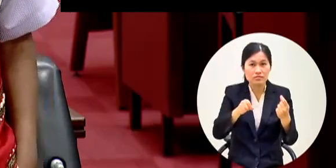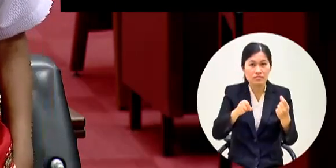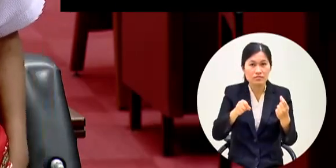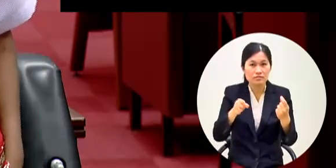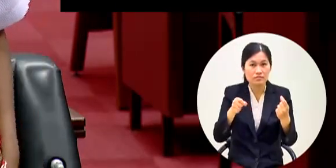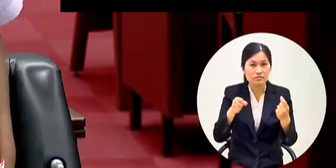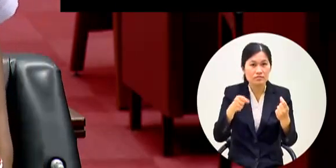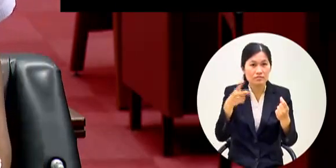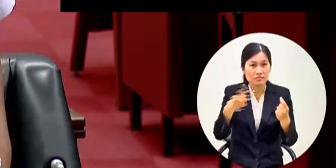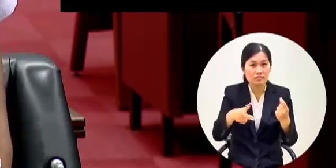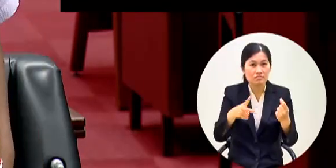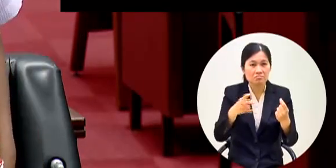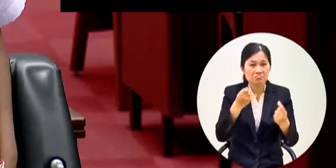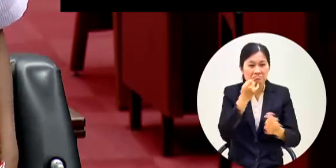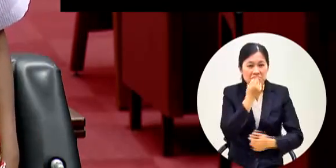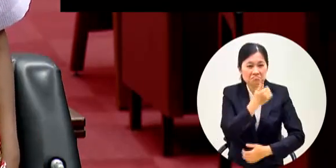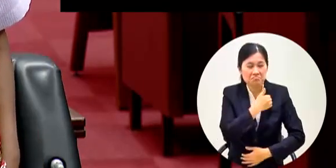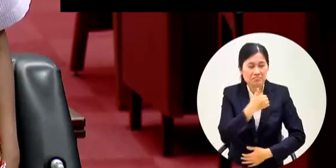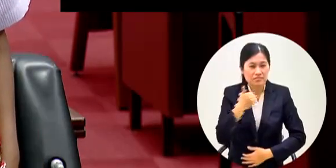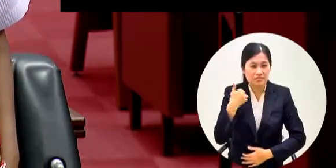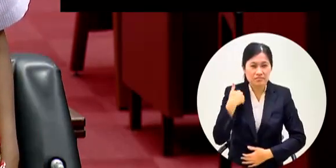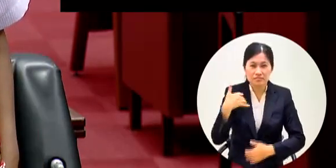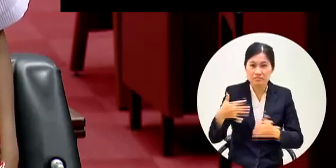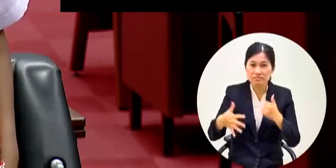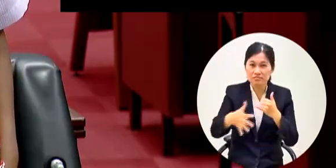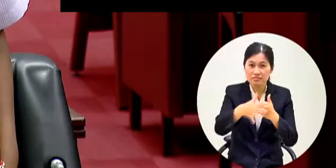更有可能是我们台湾的太阳。